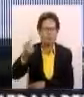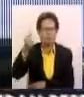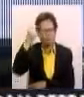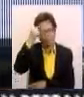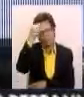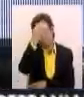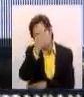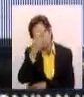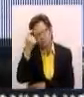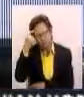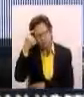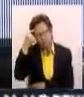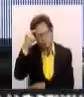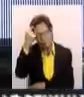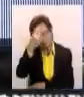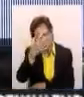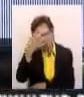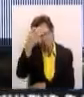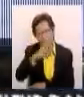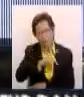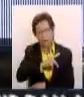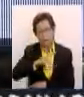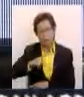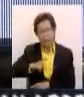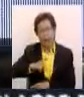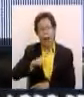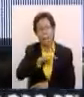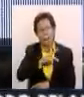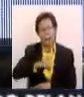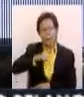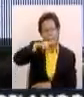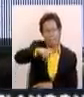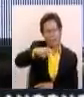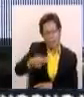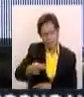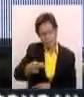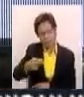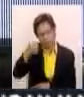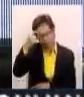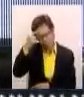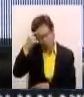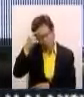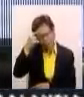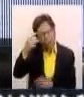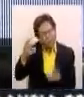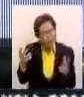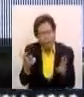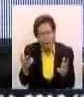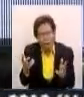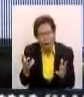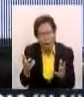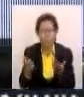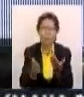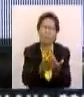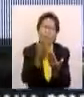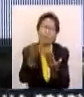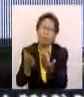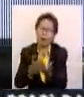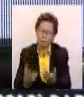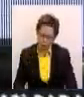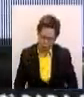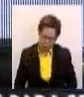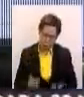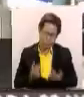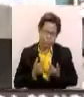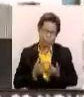pemikiran di antara kabinet-kabinet Pakatan Harapan ini, ialah bagaimana mempermudahkan